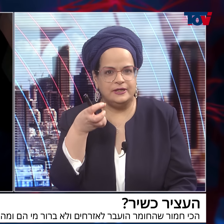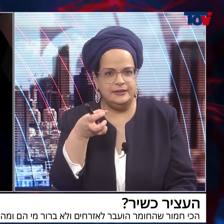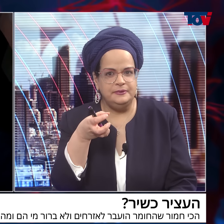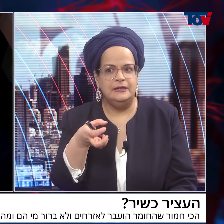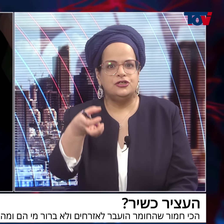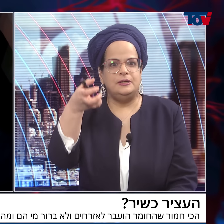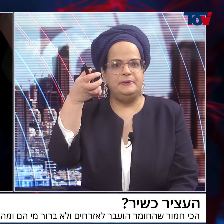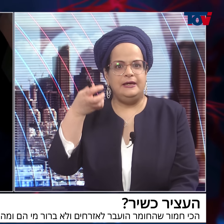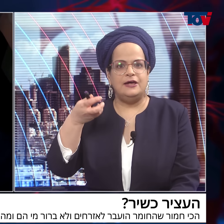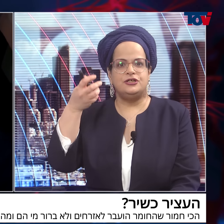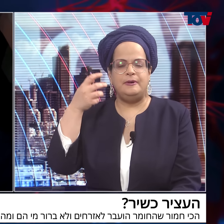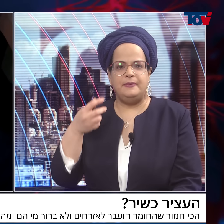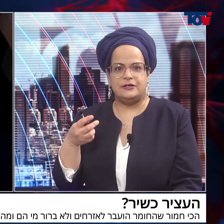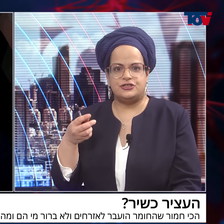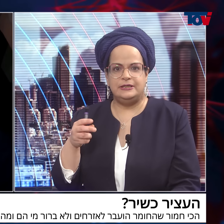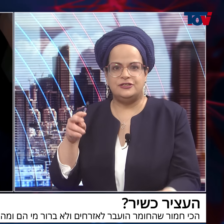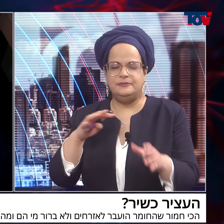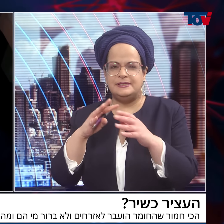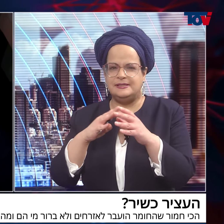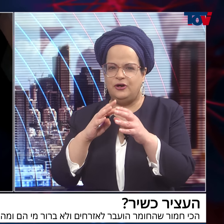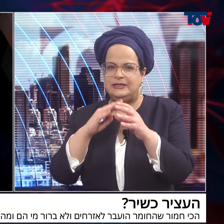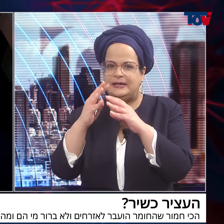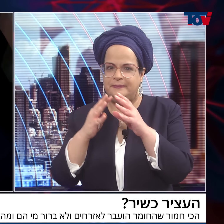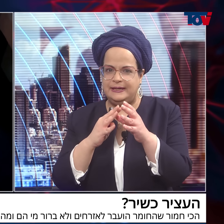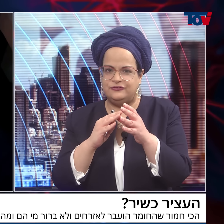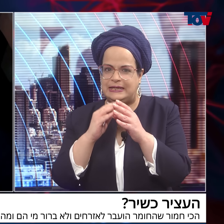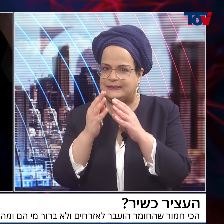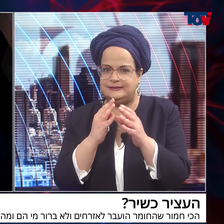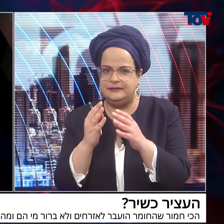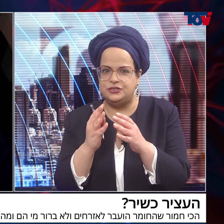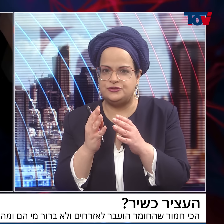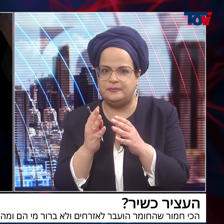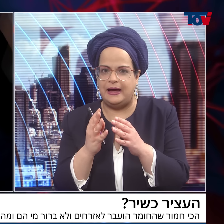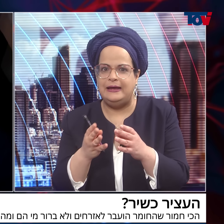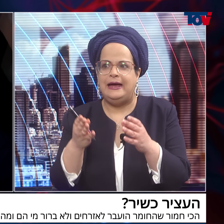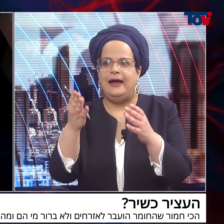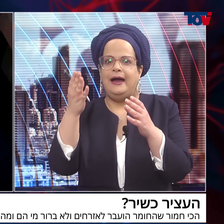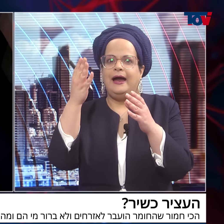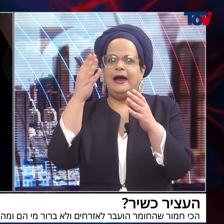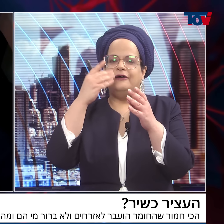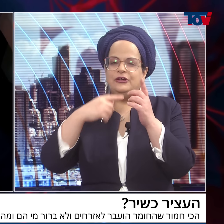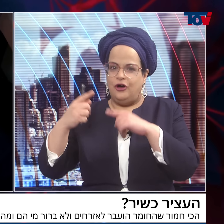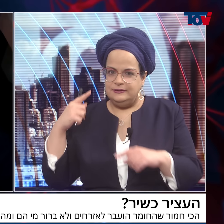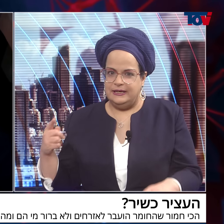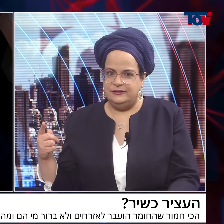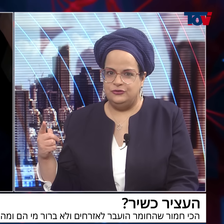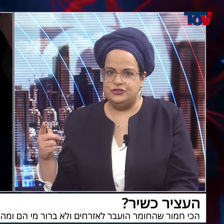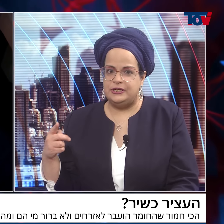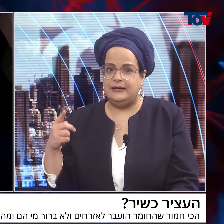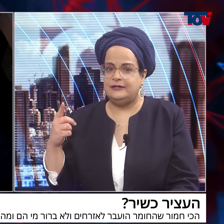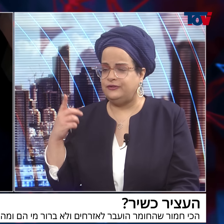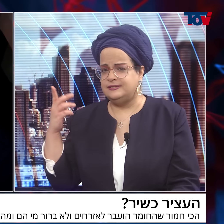עם זה דברים של פגיעה של ממש, כי אנשים מנסים מאוד לגמד ולהקטין משום מה, אבל עוד